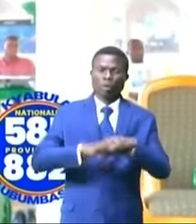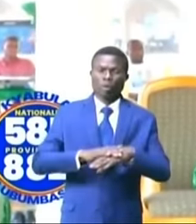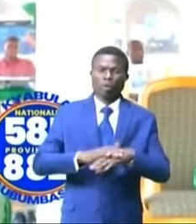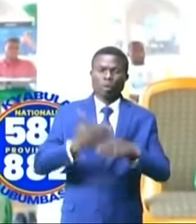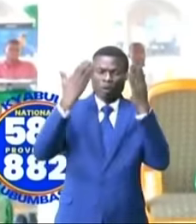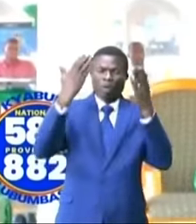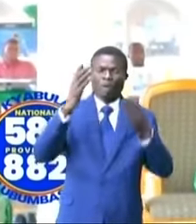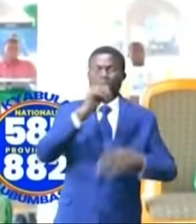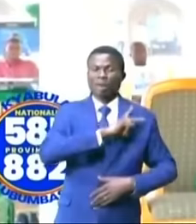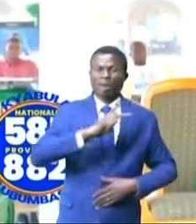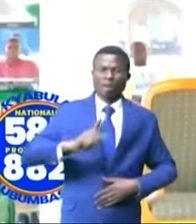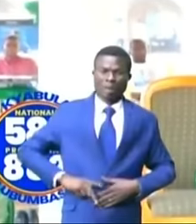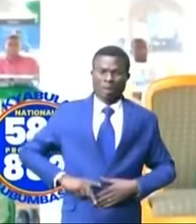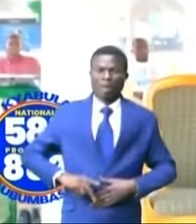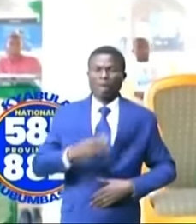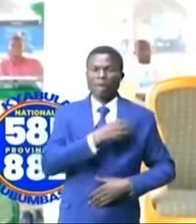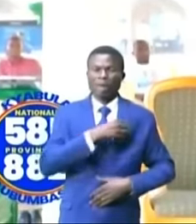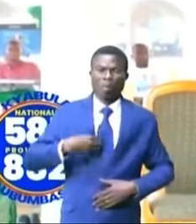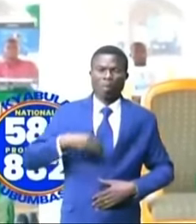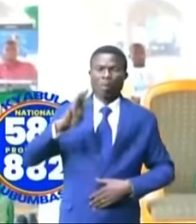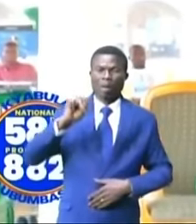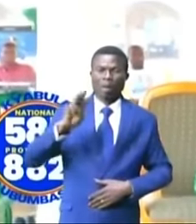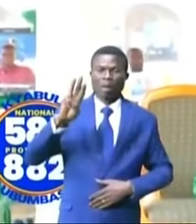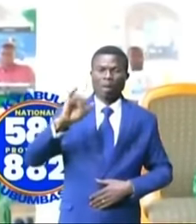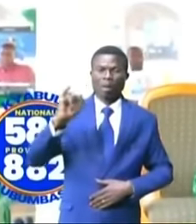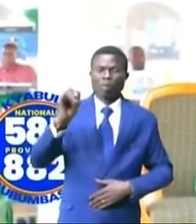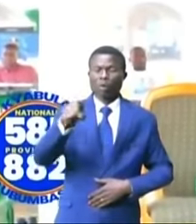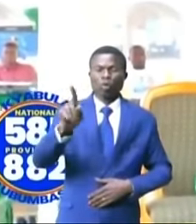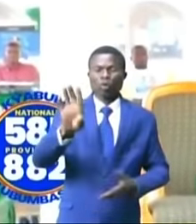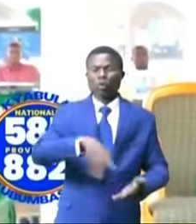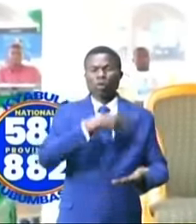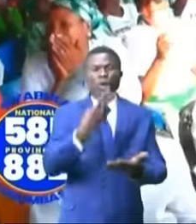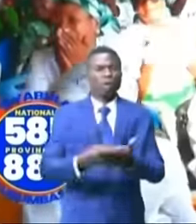Dieu de Simon Kimbangu et de Mama Mouilou. Tu ne tomberas jamais. »